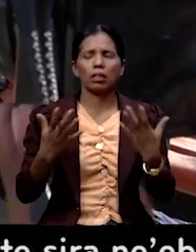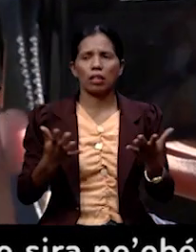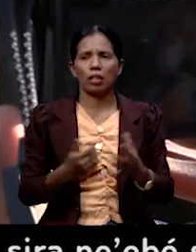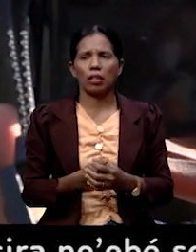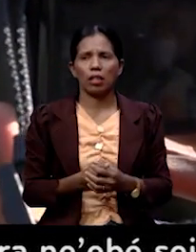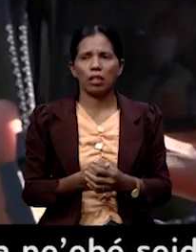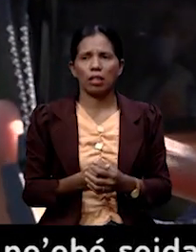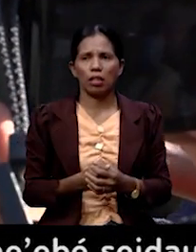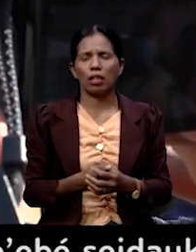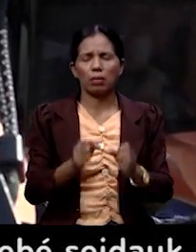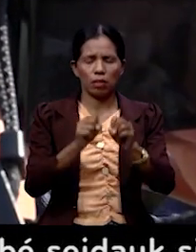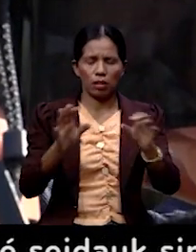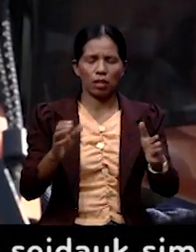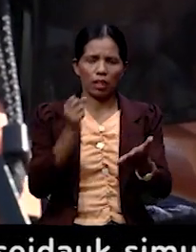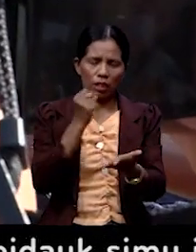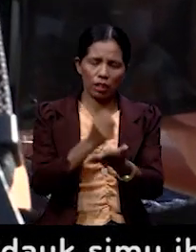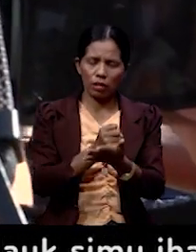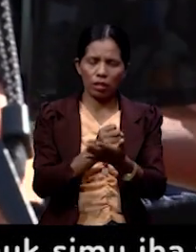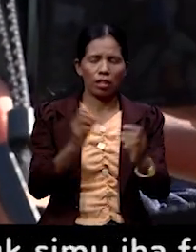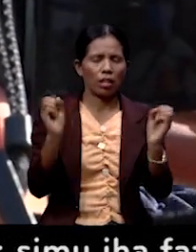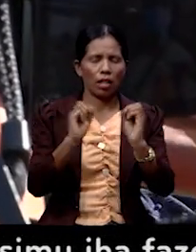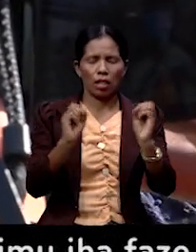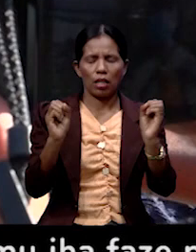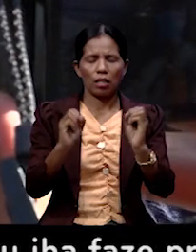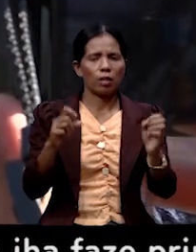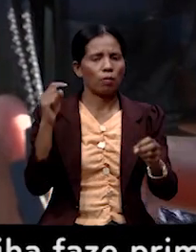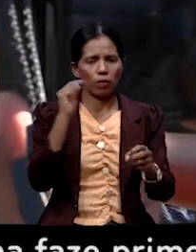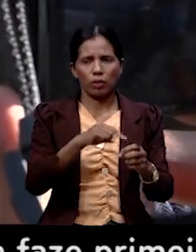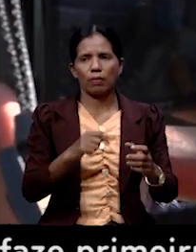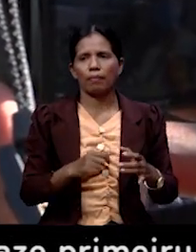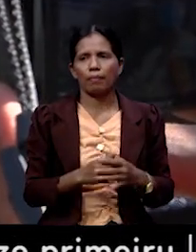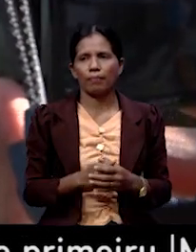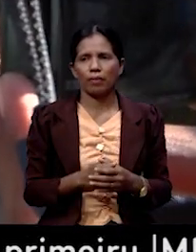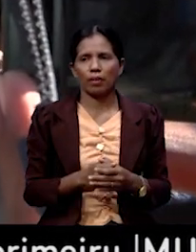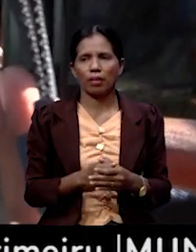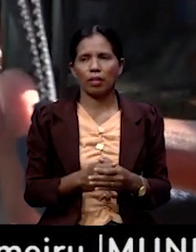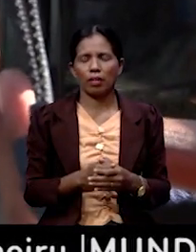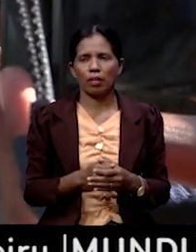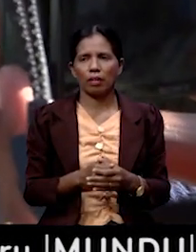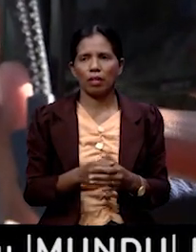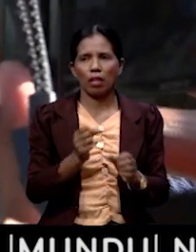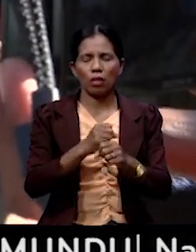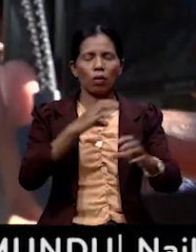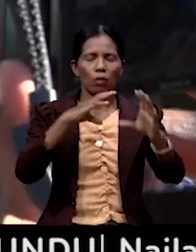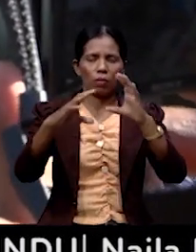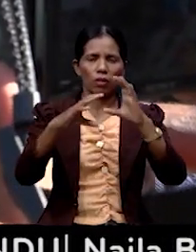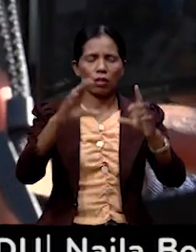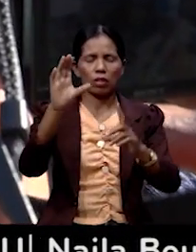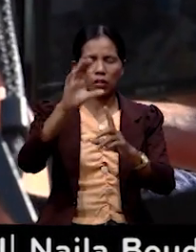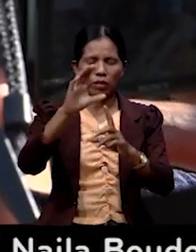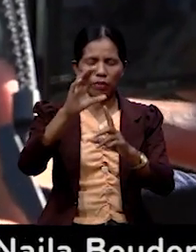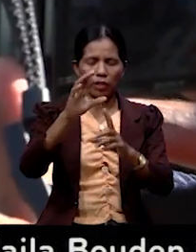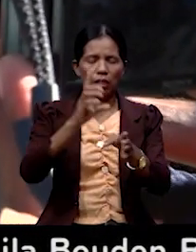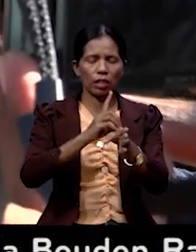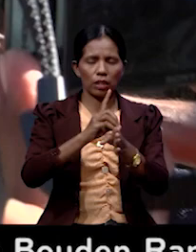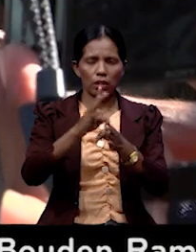saung ni hade te kartau ngida mak la karimbu antau ni falsifika. Pronto, hau komisa halo komunikasi ho sefi direktur.